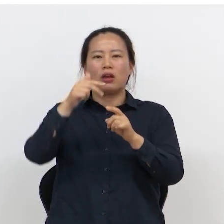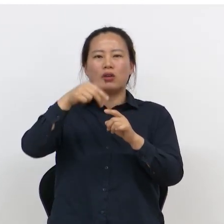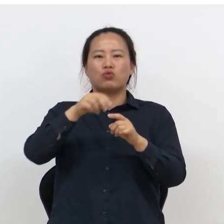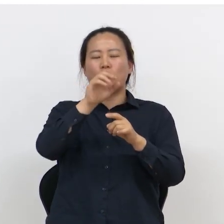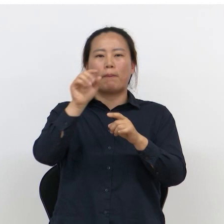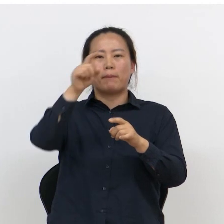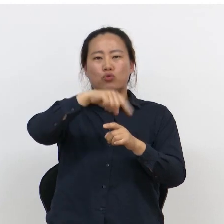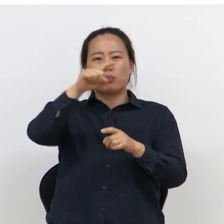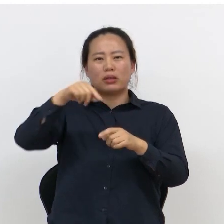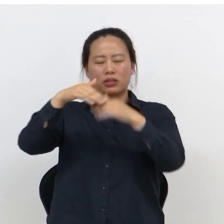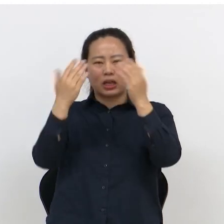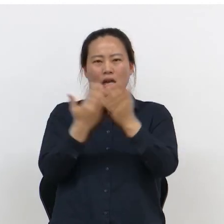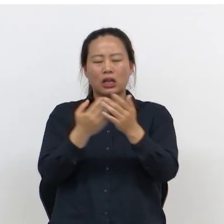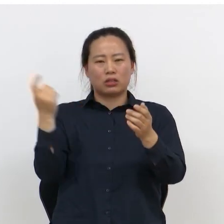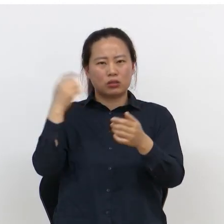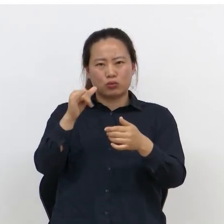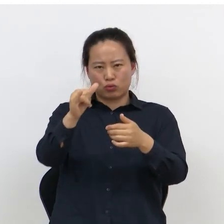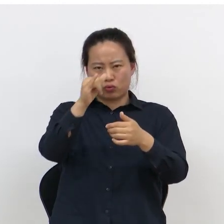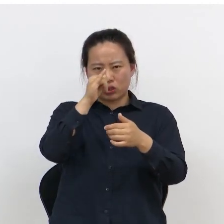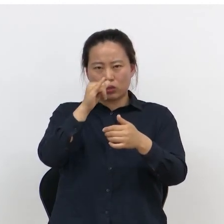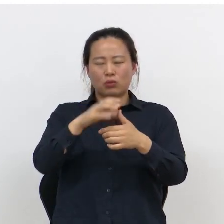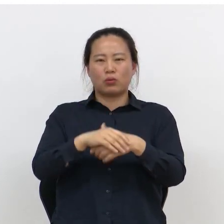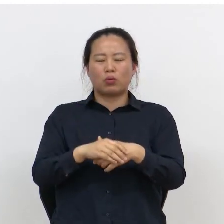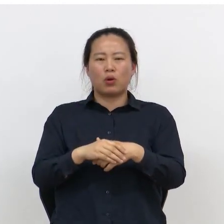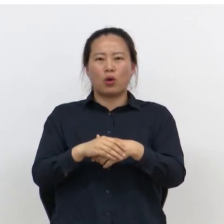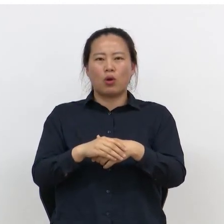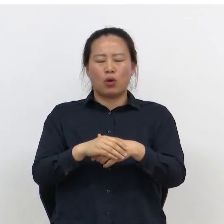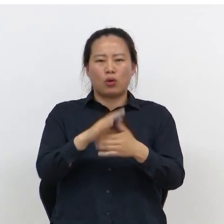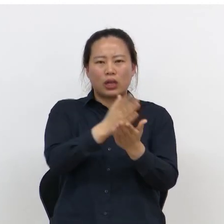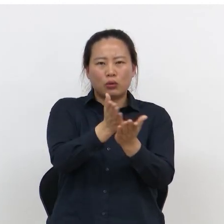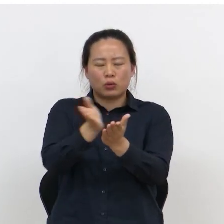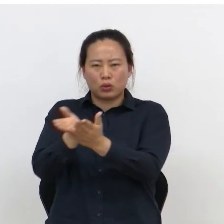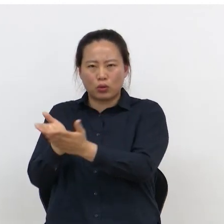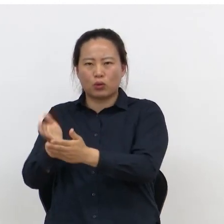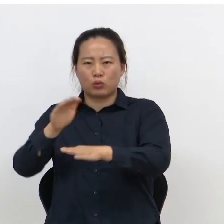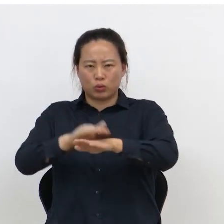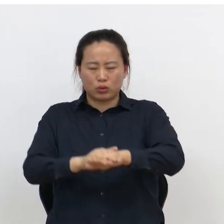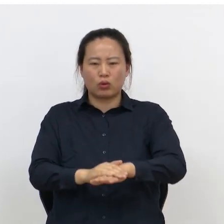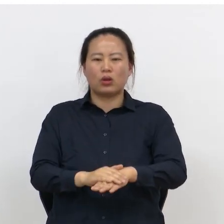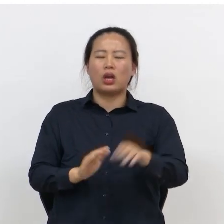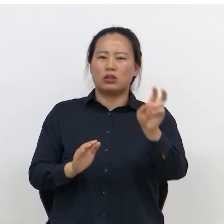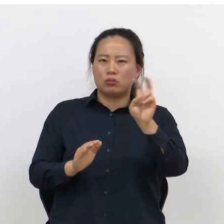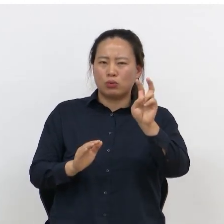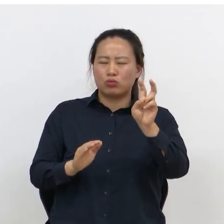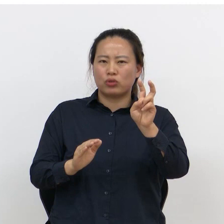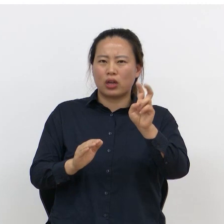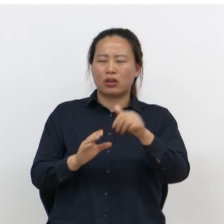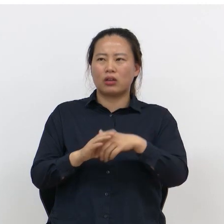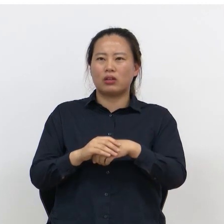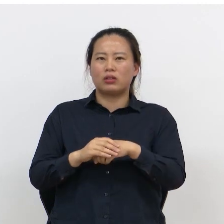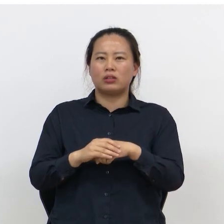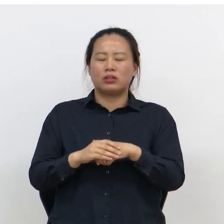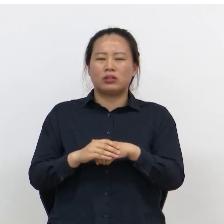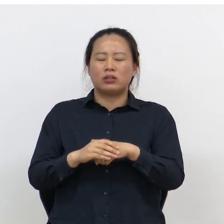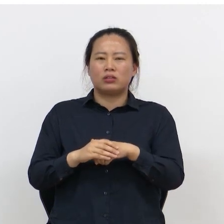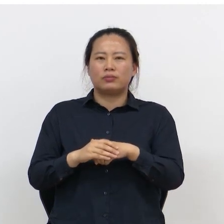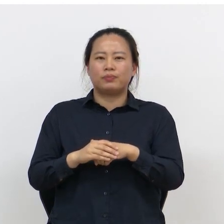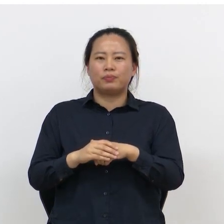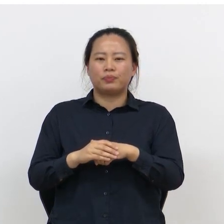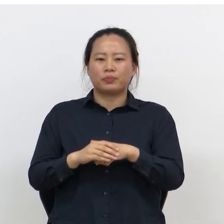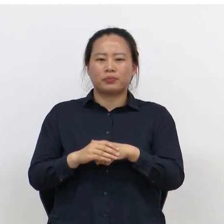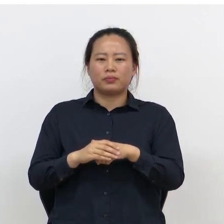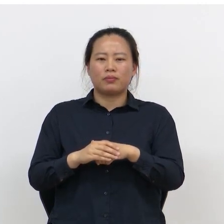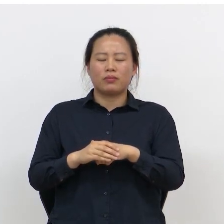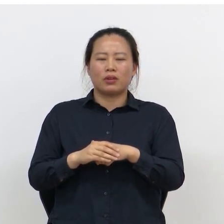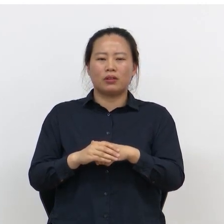배제를 했고 22개의 정극에 고루 나누어 놓았습니다. 22개, 3,500도 22인데 부족하지 않을까요?